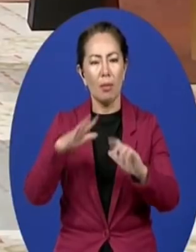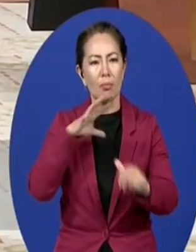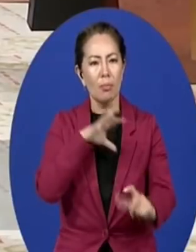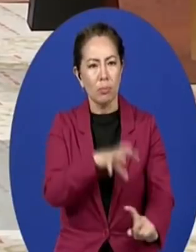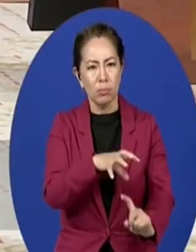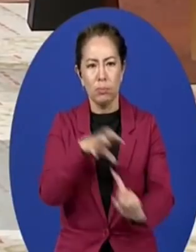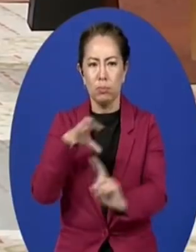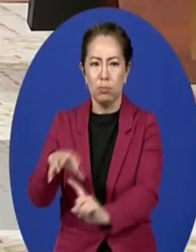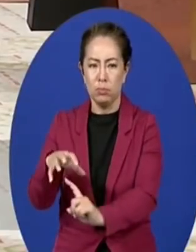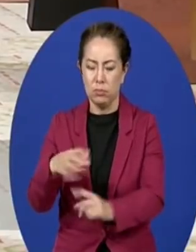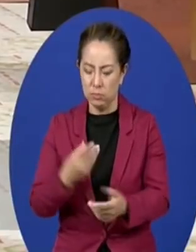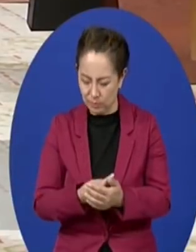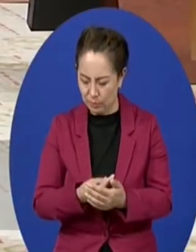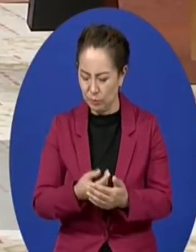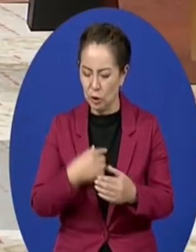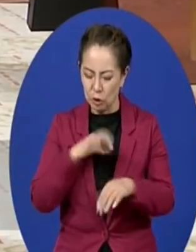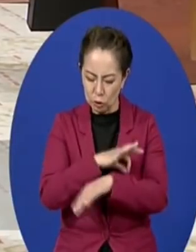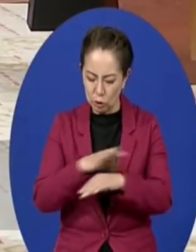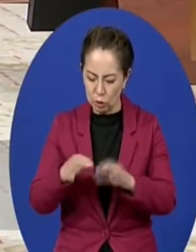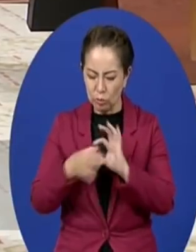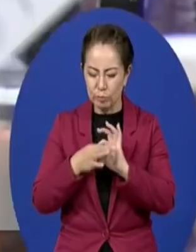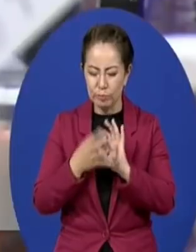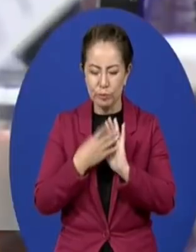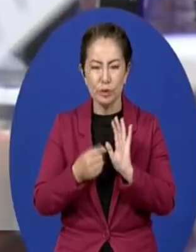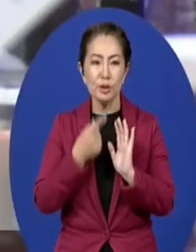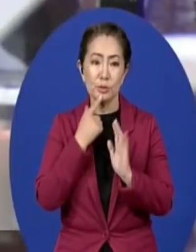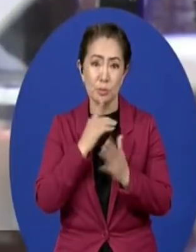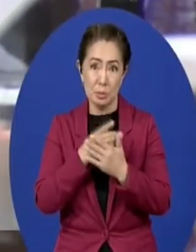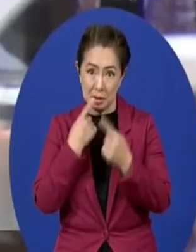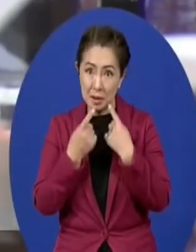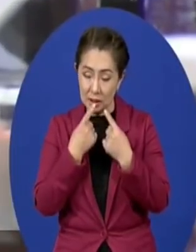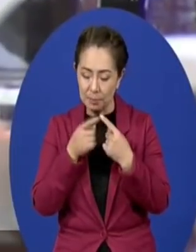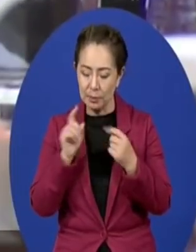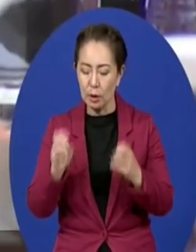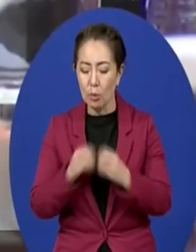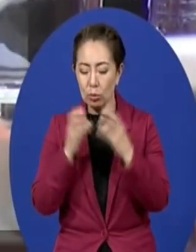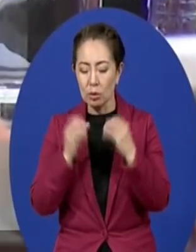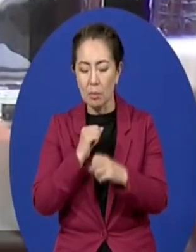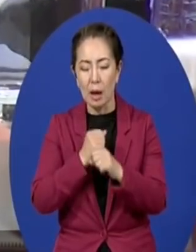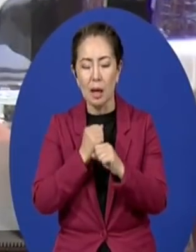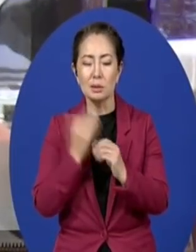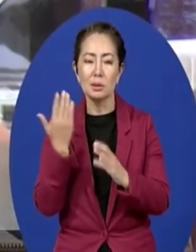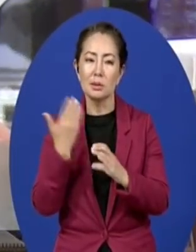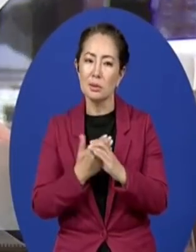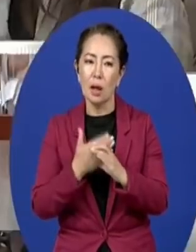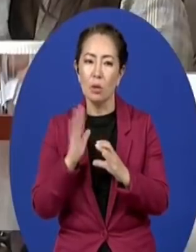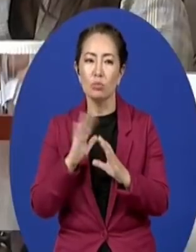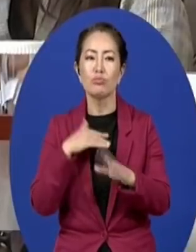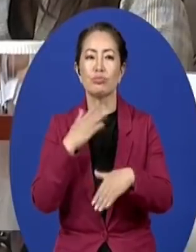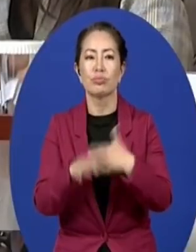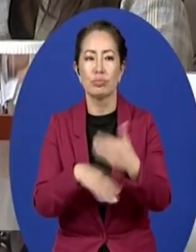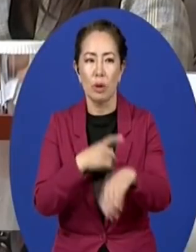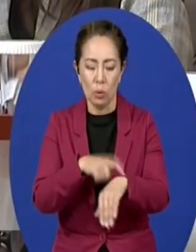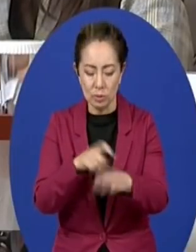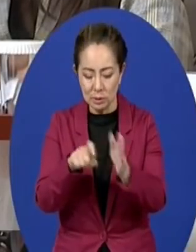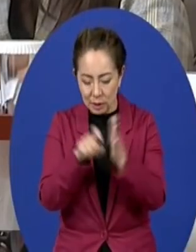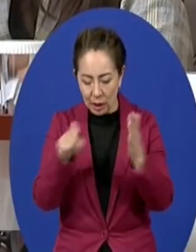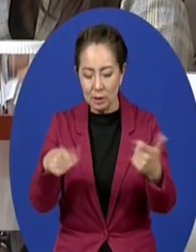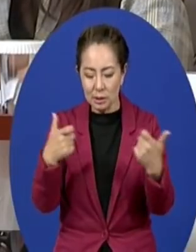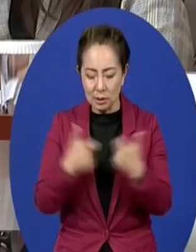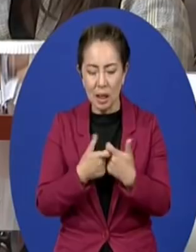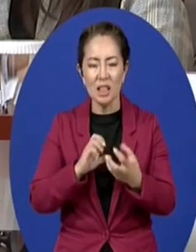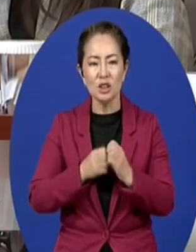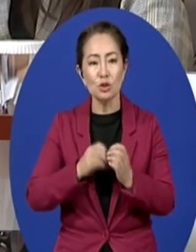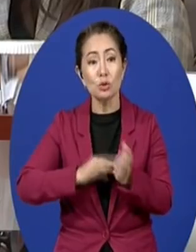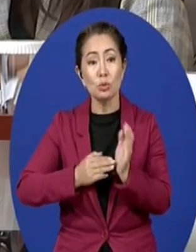хязгаарлсан нь төслийн явцад тодорхой хэмжээгээр нөлөөлж байгааг хэлж байна. Гэхдээ бүтээн байгуулалтын ажлыг саатаж зогсоолгүйгээр гүйцэтгэж, хугацаанд амжиж дуусгах төлөвлөгөөтэй